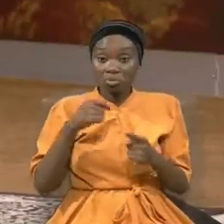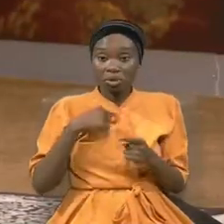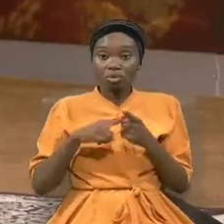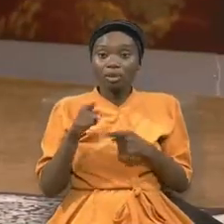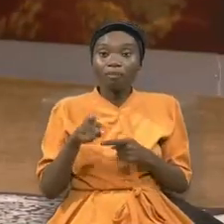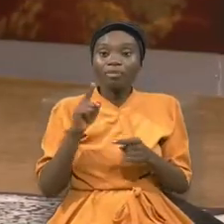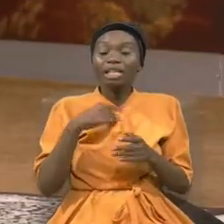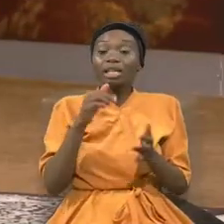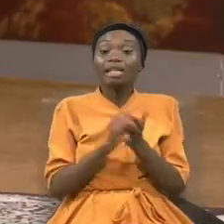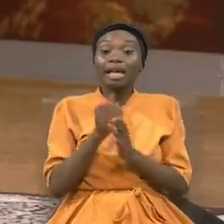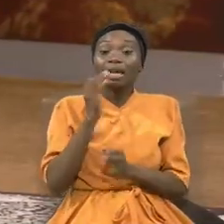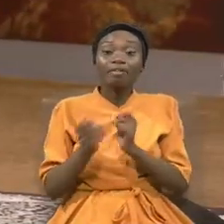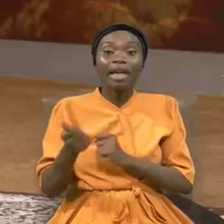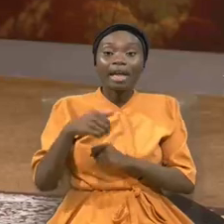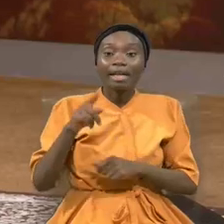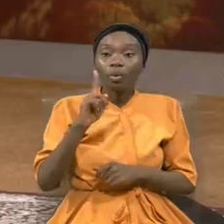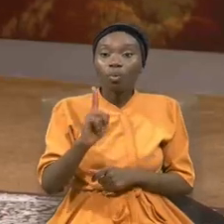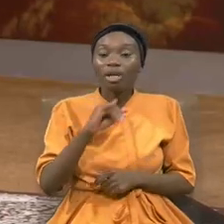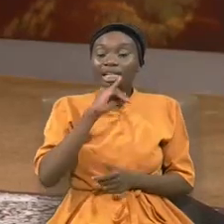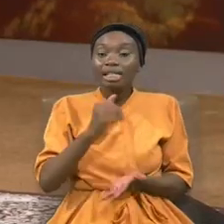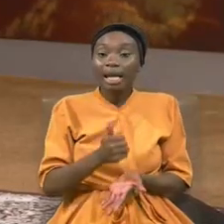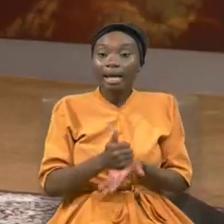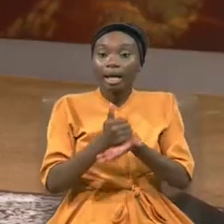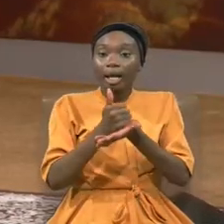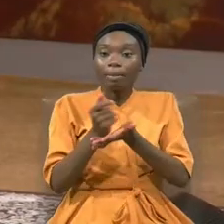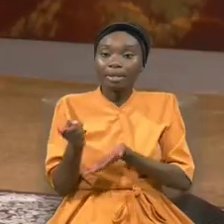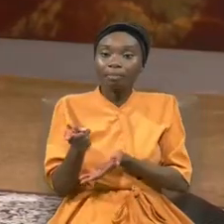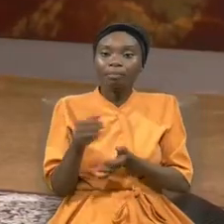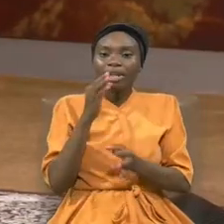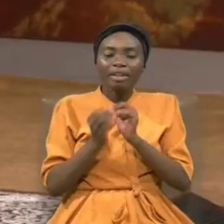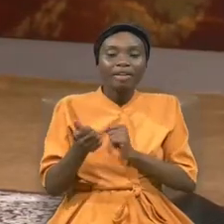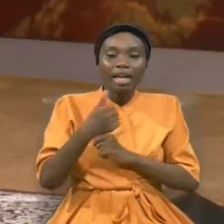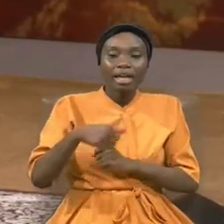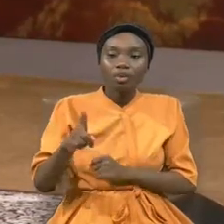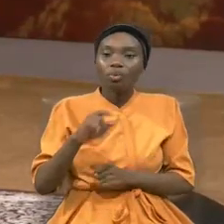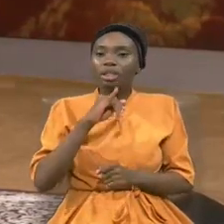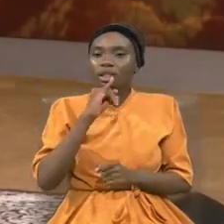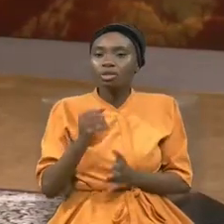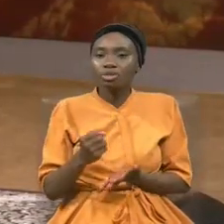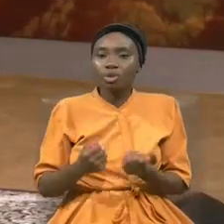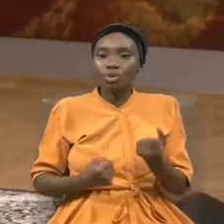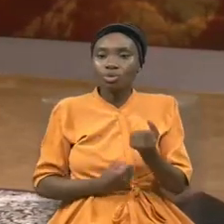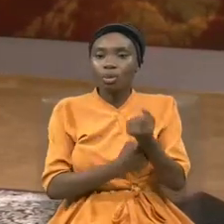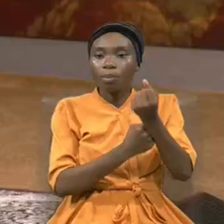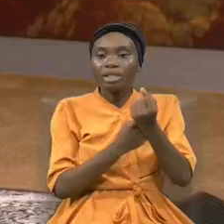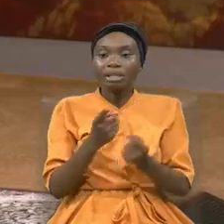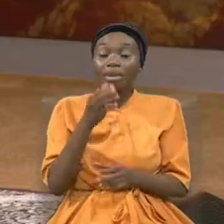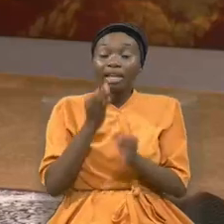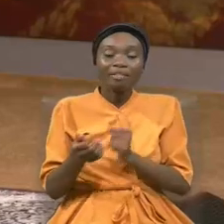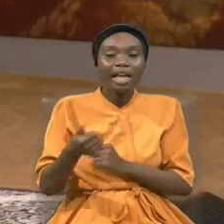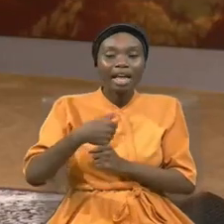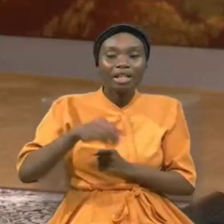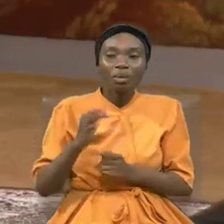Pour eux, il dit que si quelqu'un les aide, si quelqu'un les supporte, si